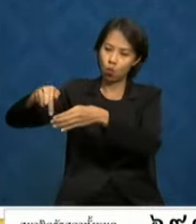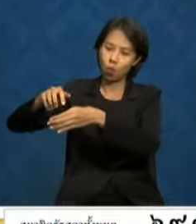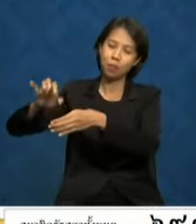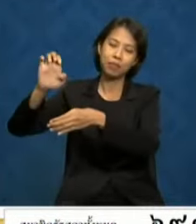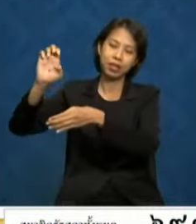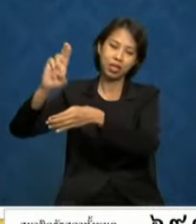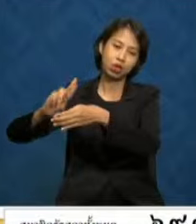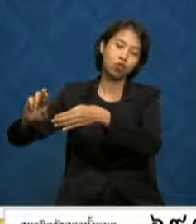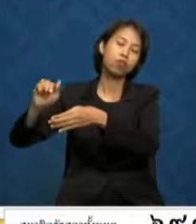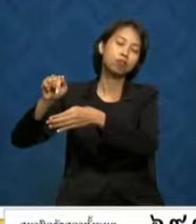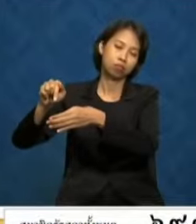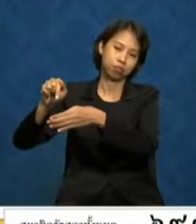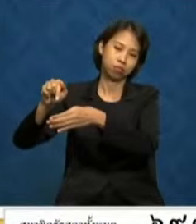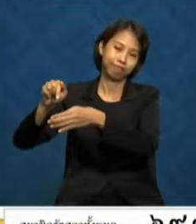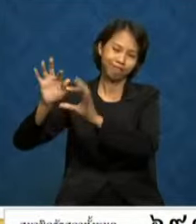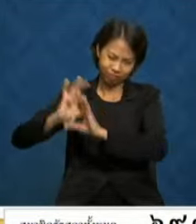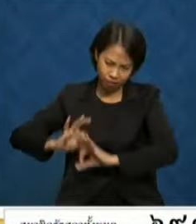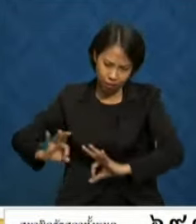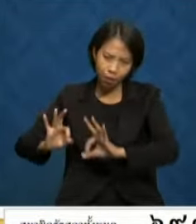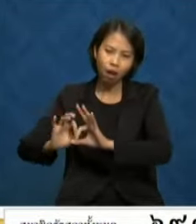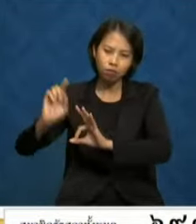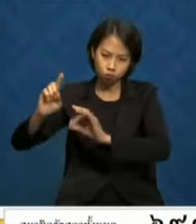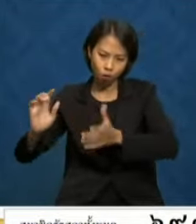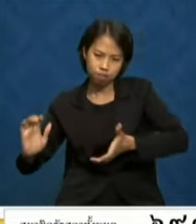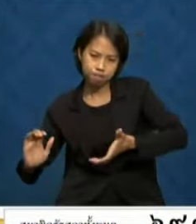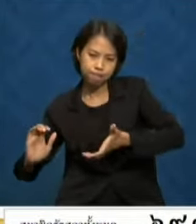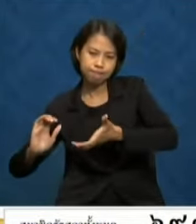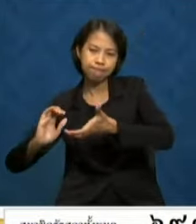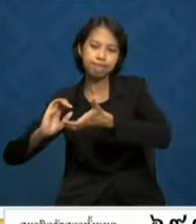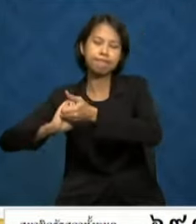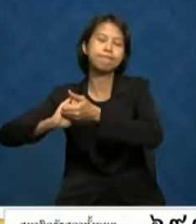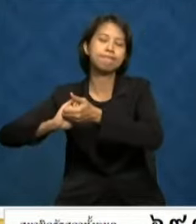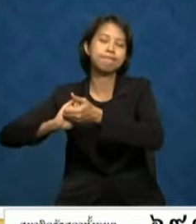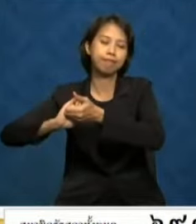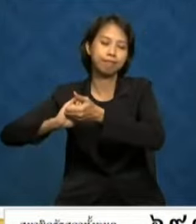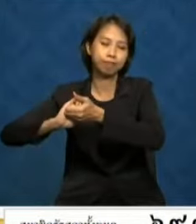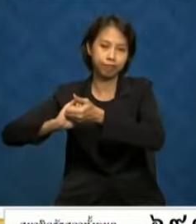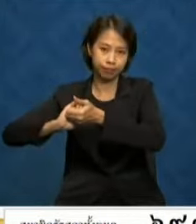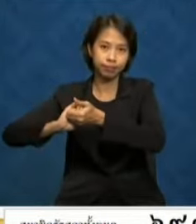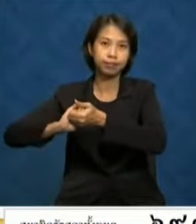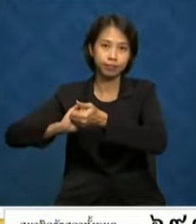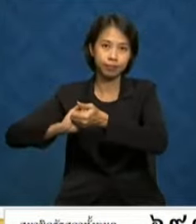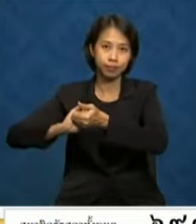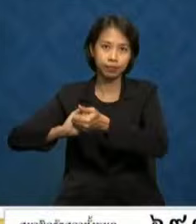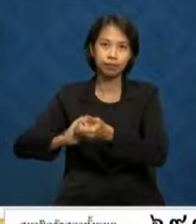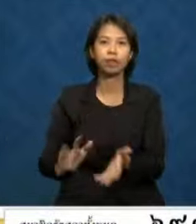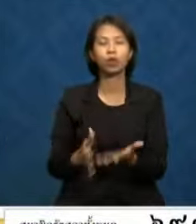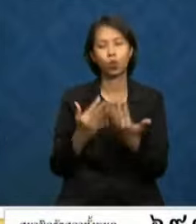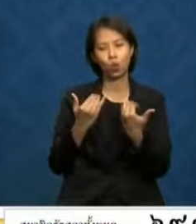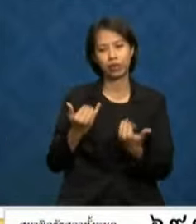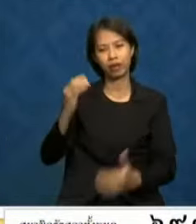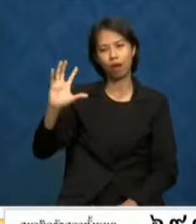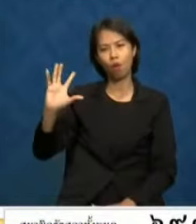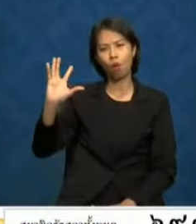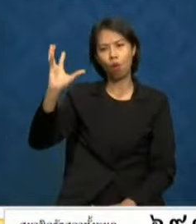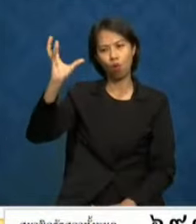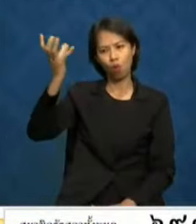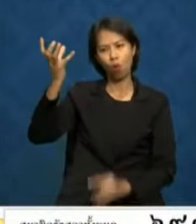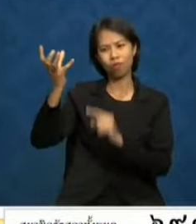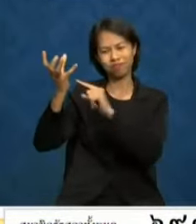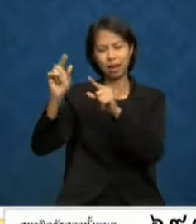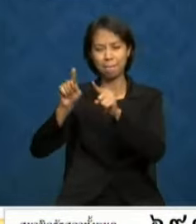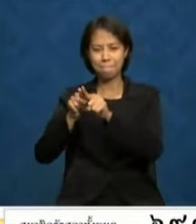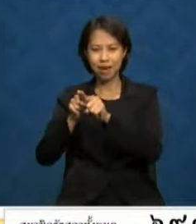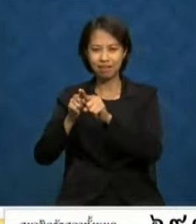จะต้องสร้างความสัมพันธ์สานความสัมพันธ์เพิ่มมากขึ้นในสภาวะโลกที่แบ่งขั้วเลือกข้